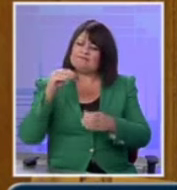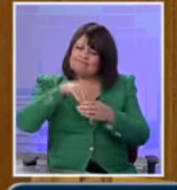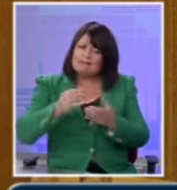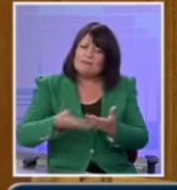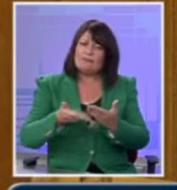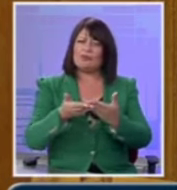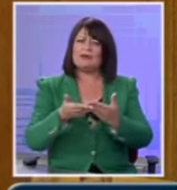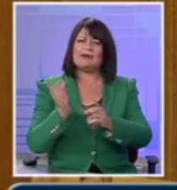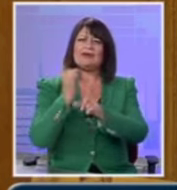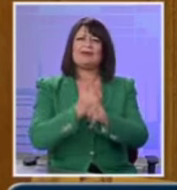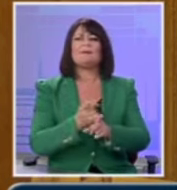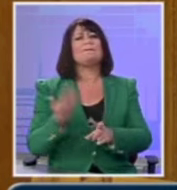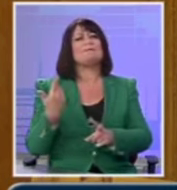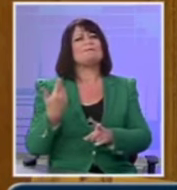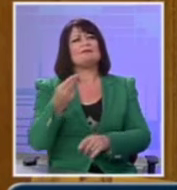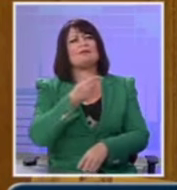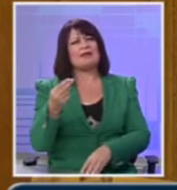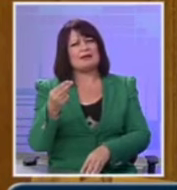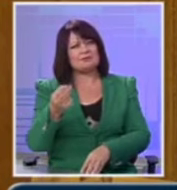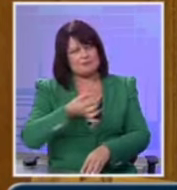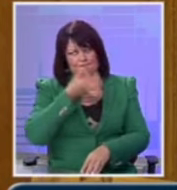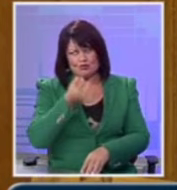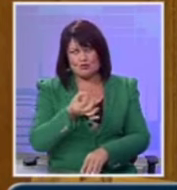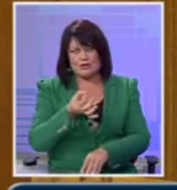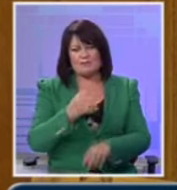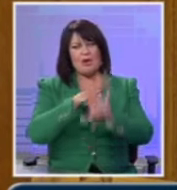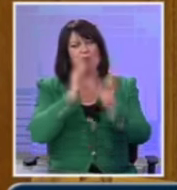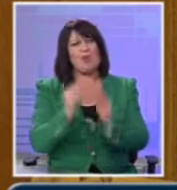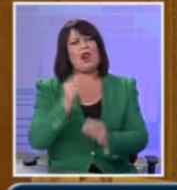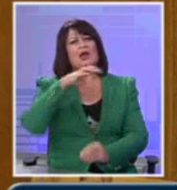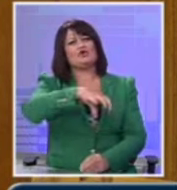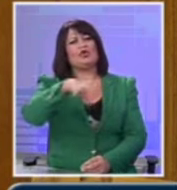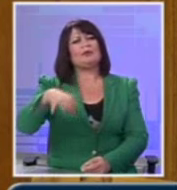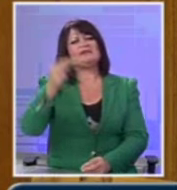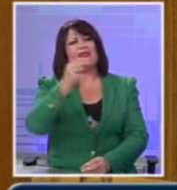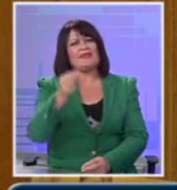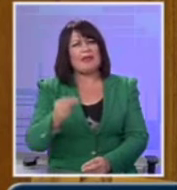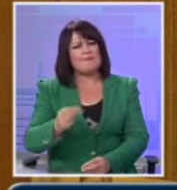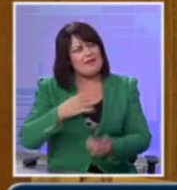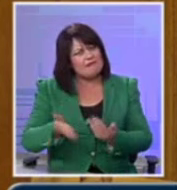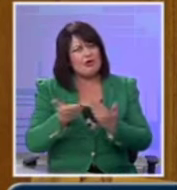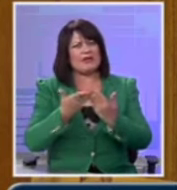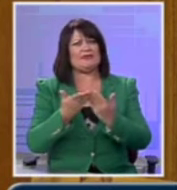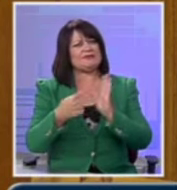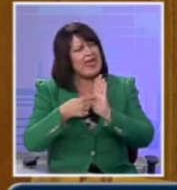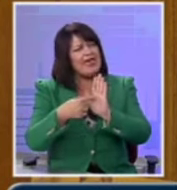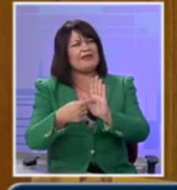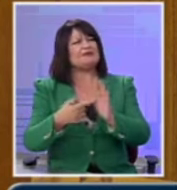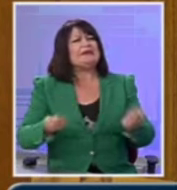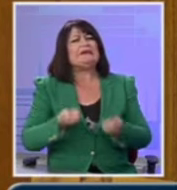ειδικά στο τελευταίο θέμα στο οποίο αναφέρθηκα, αλλά σε όλους τους τομείς είχε τη συμβολή της, έδωσε δείγματα